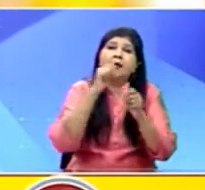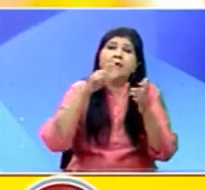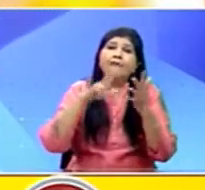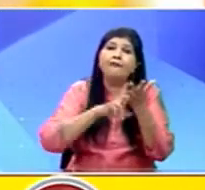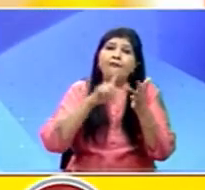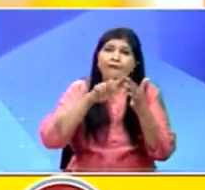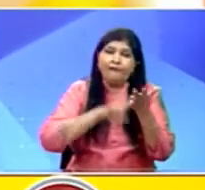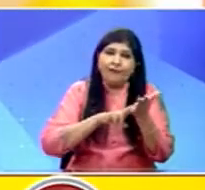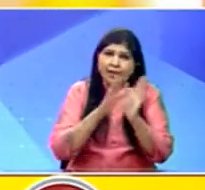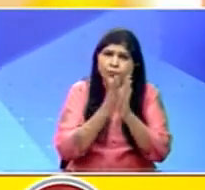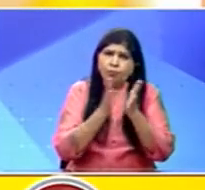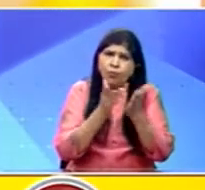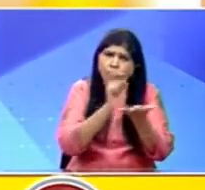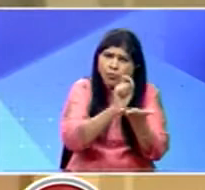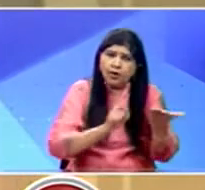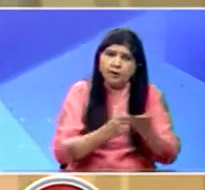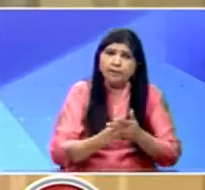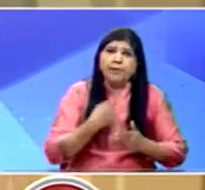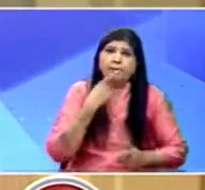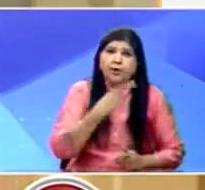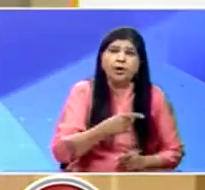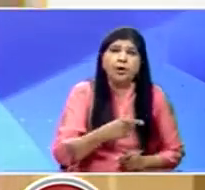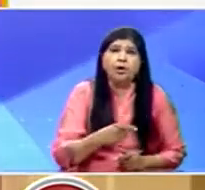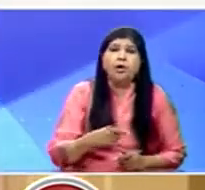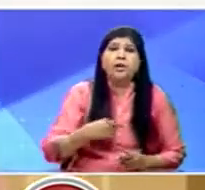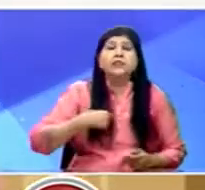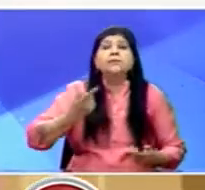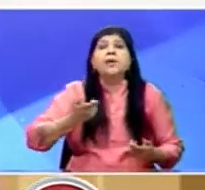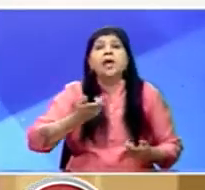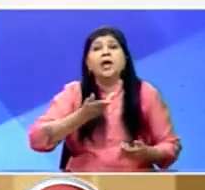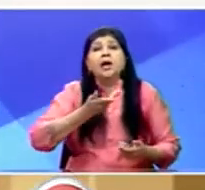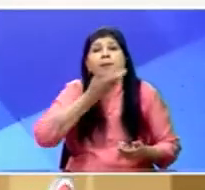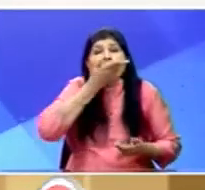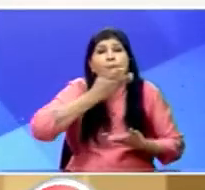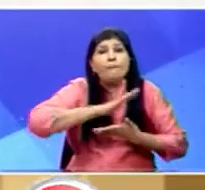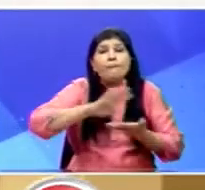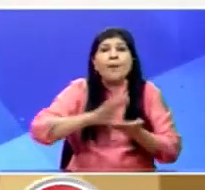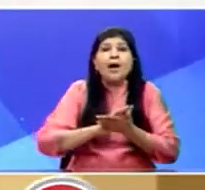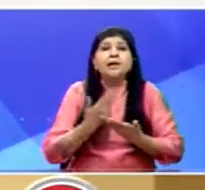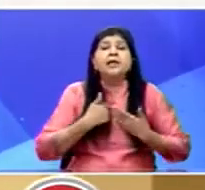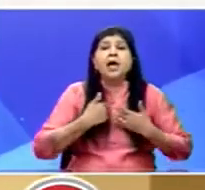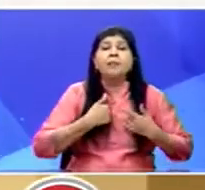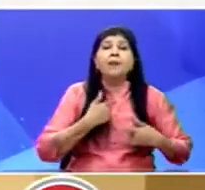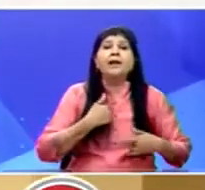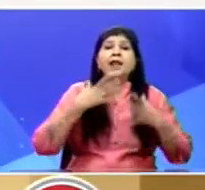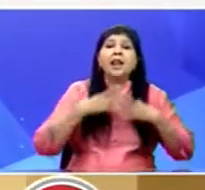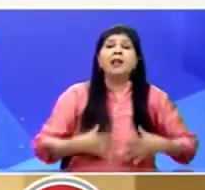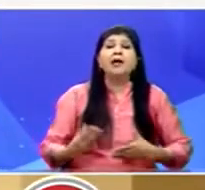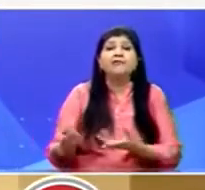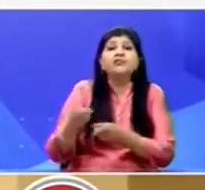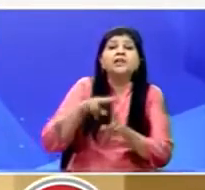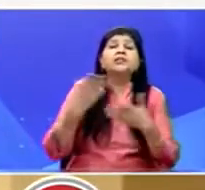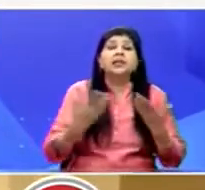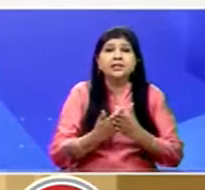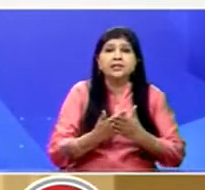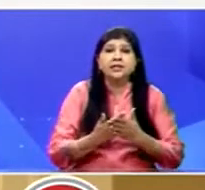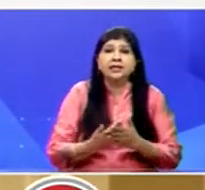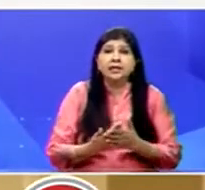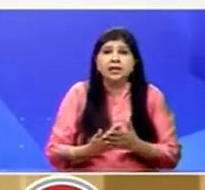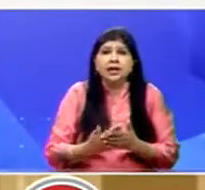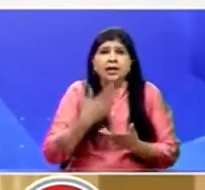ऋग्वेद में कहा गया है, ओमान मापो मानुषी अमृतम